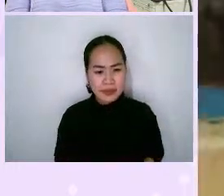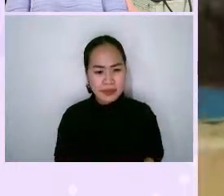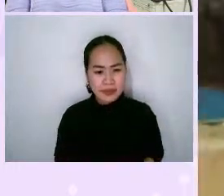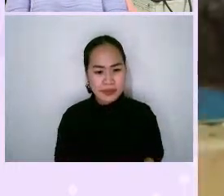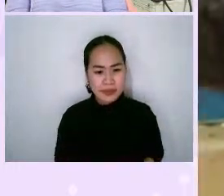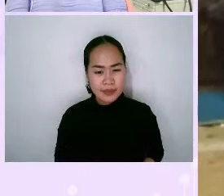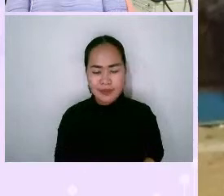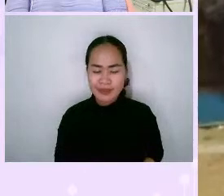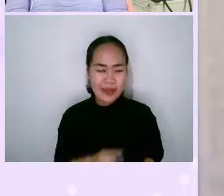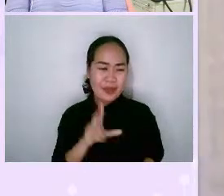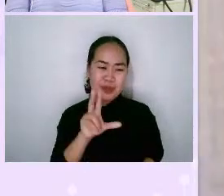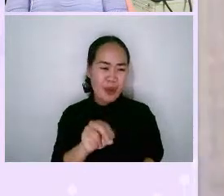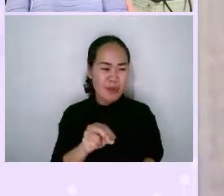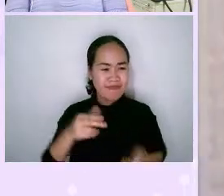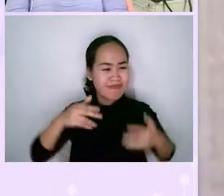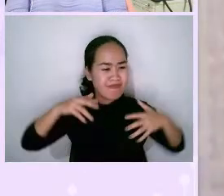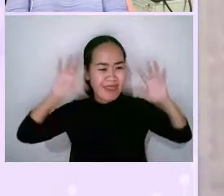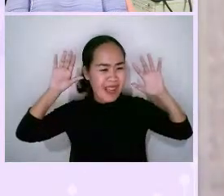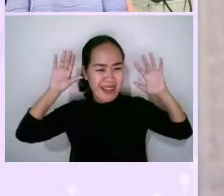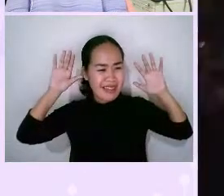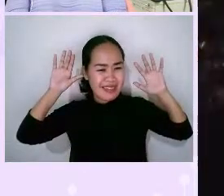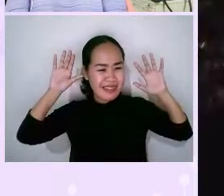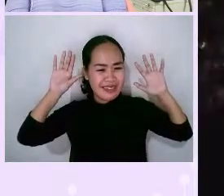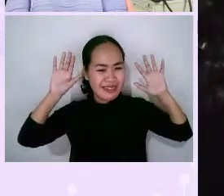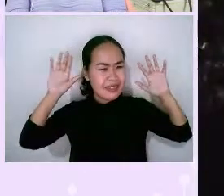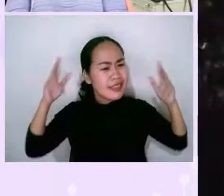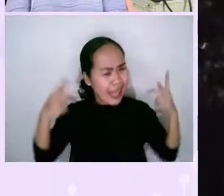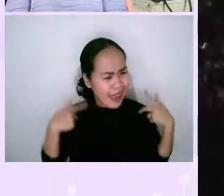Huwag kayong sumuko. Maghanap lang kayo. Meron at meron yan.